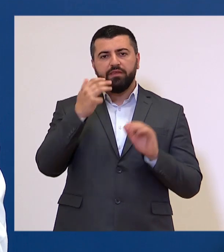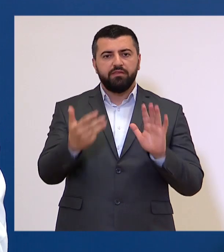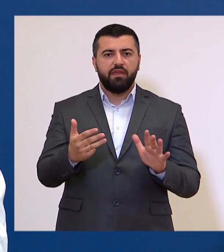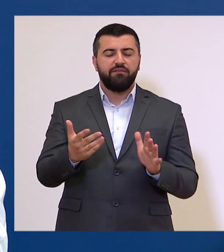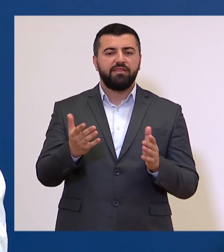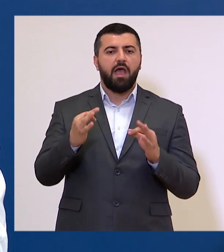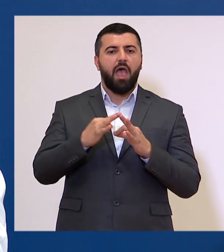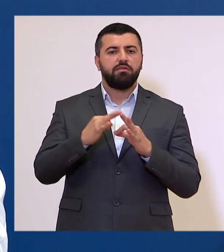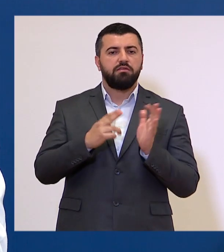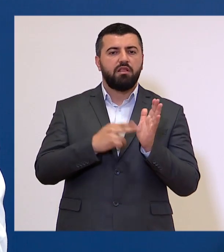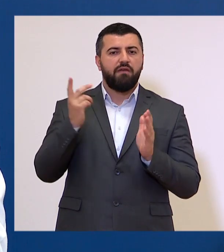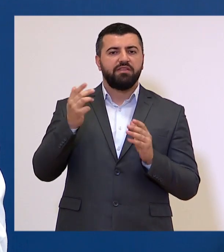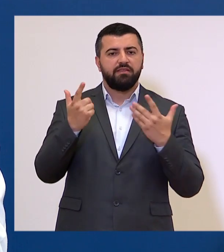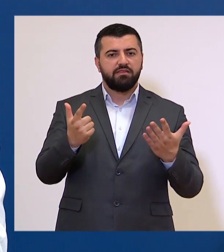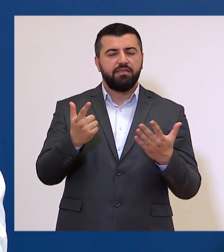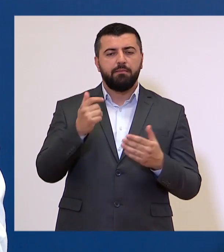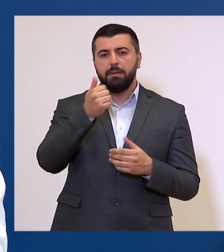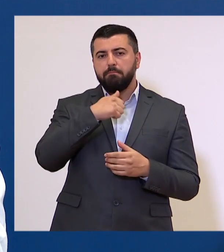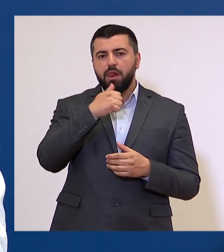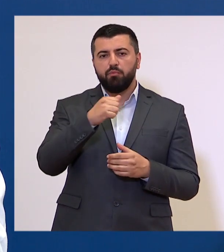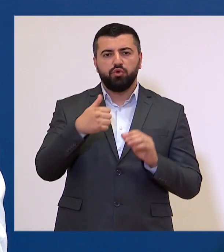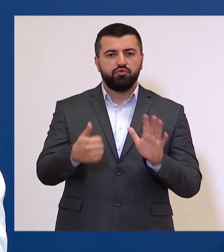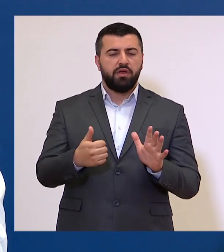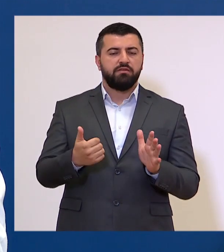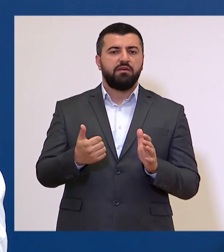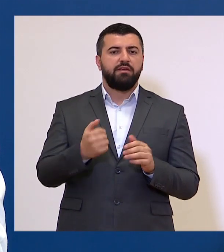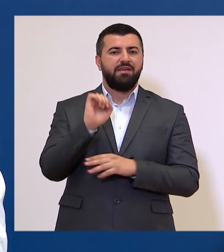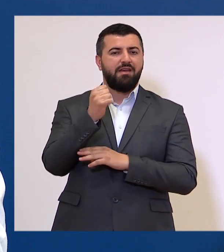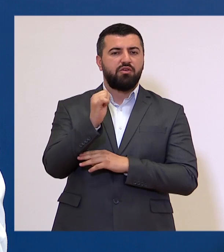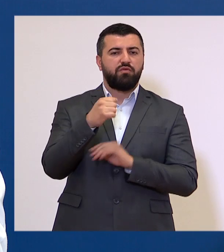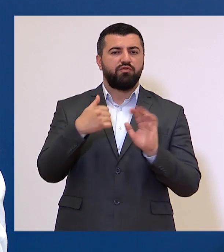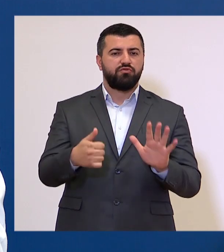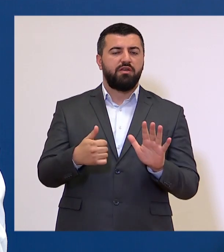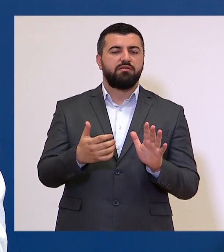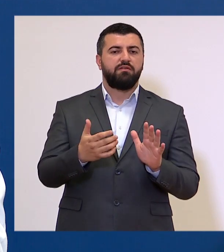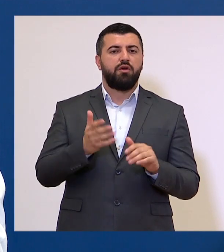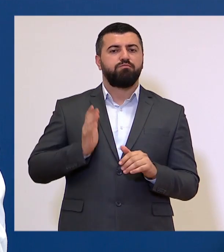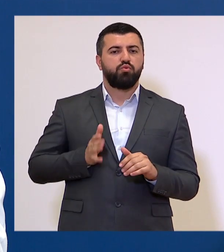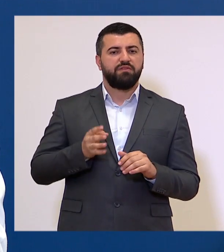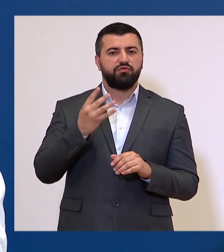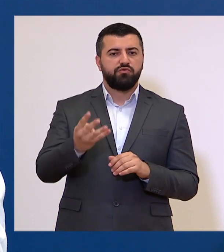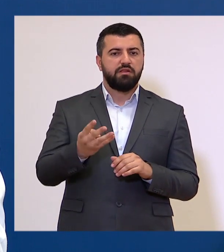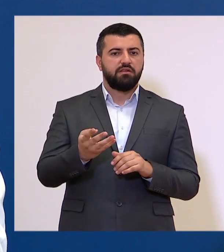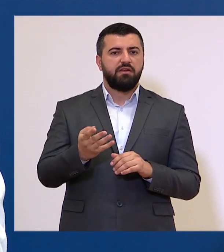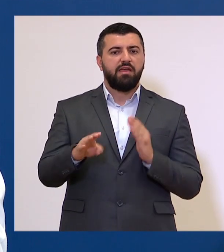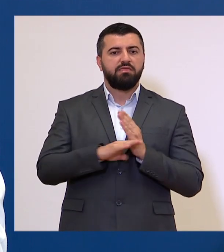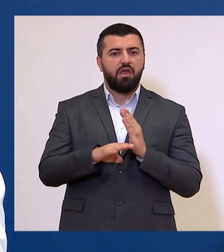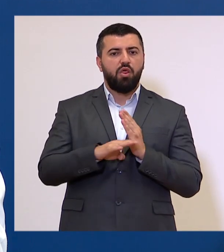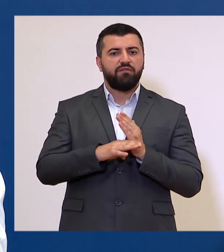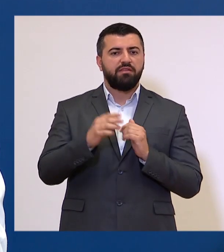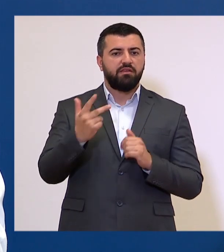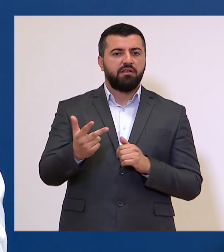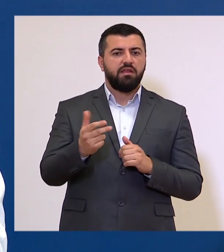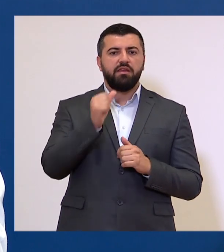9, Andrijevici 7, Bijelom Polju 6, Herceg Novom 6, Budvi 4, Danilovgradu